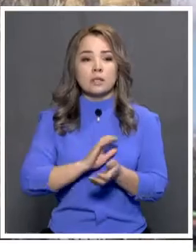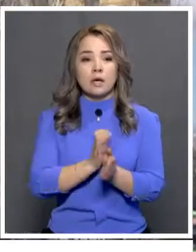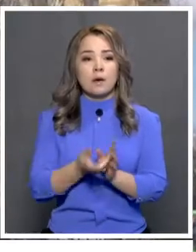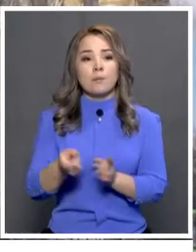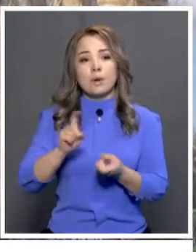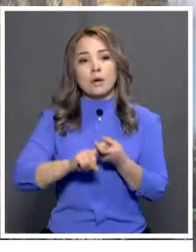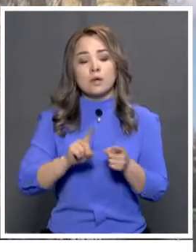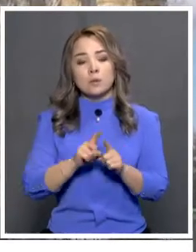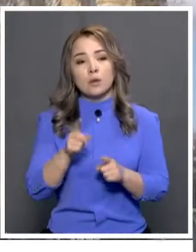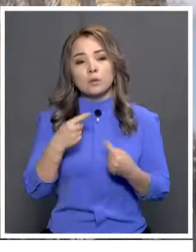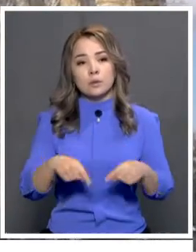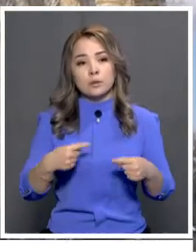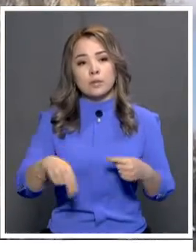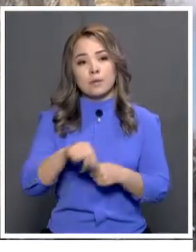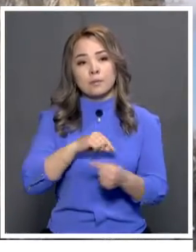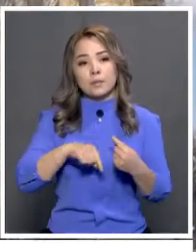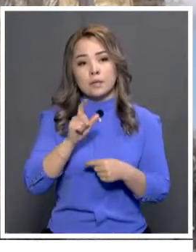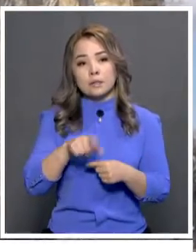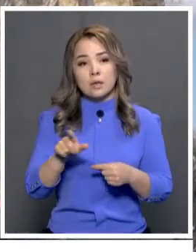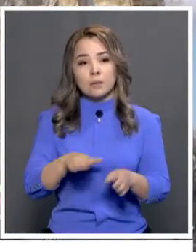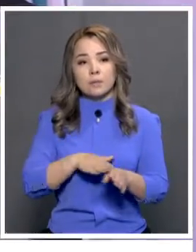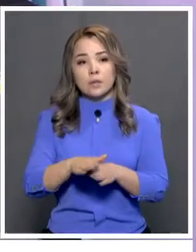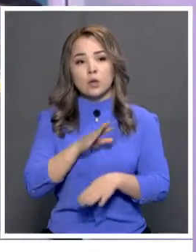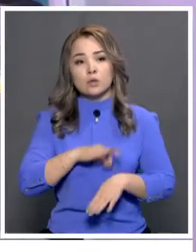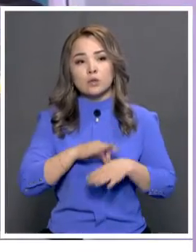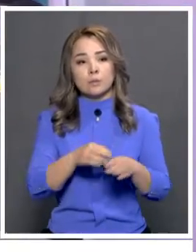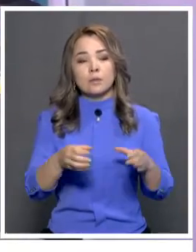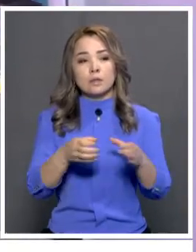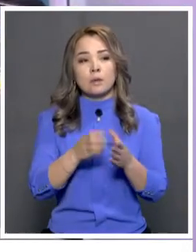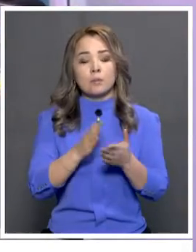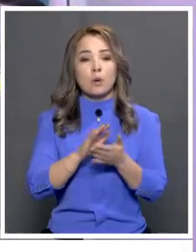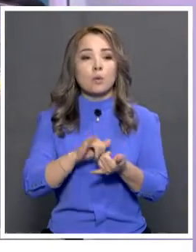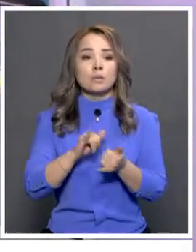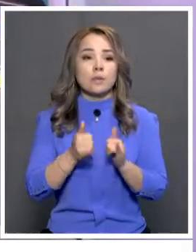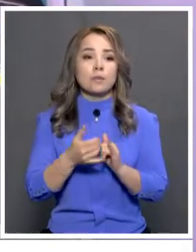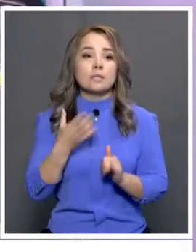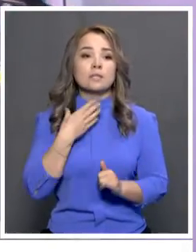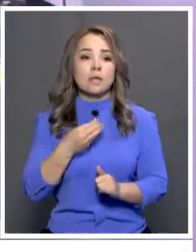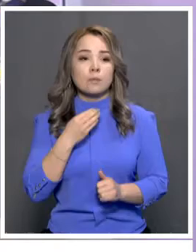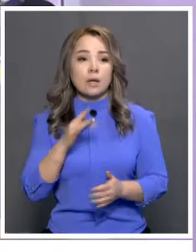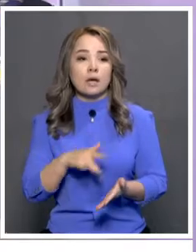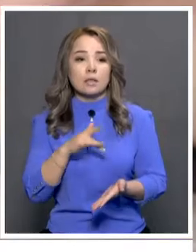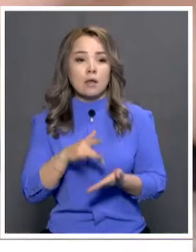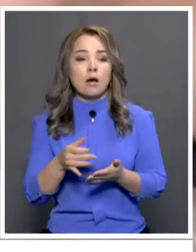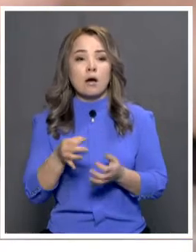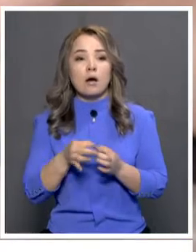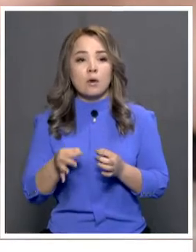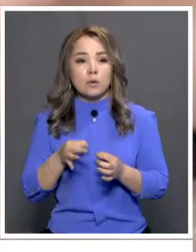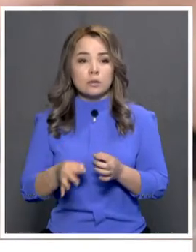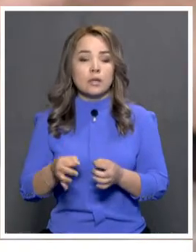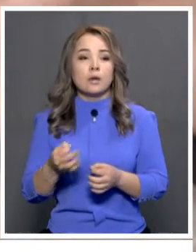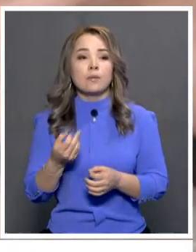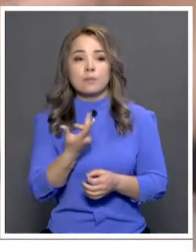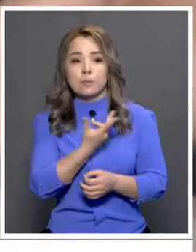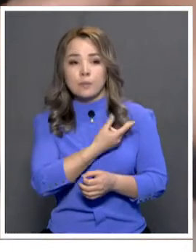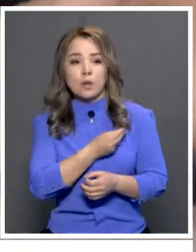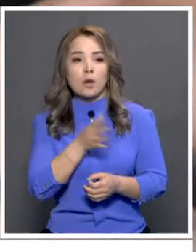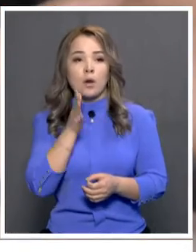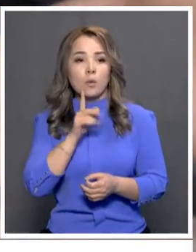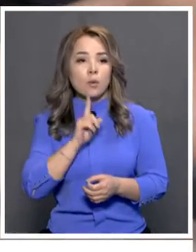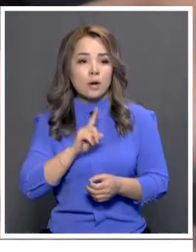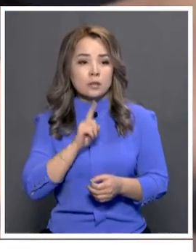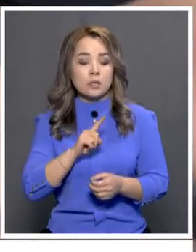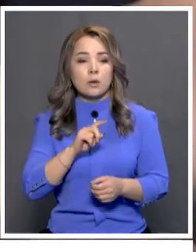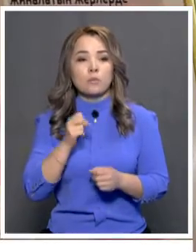кәсібейлермен қала тұрғындарын жаппай егу іске асып жатыр. Өскемен мен Семей қалаларында сондай аудандарда жылжымалы егу пункттері уақытша